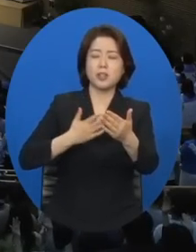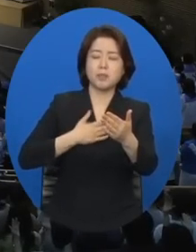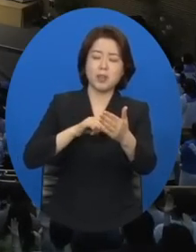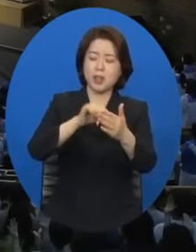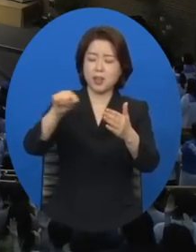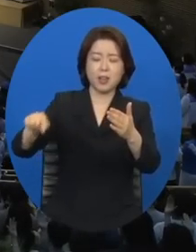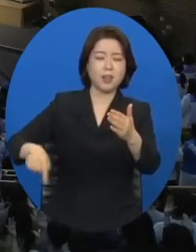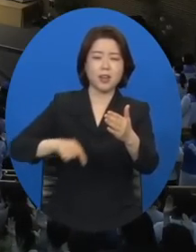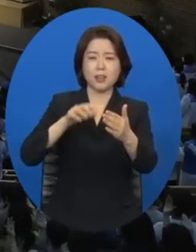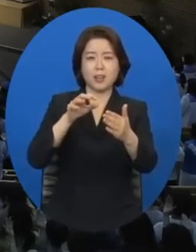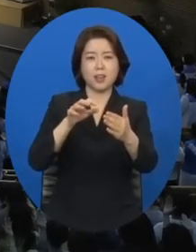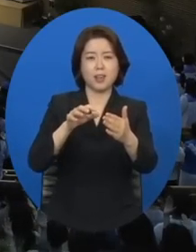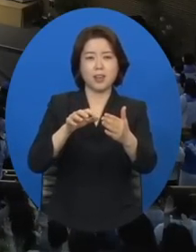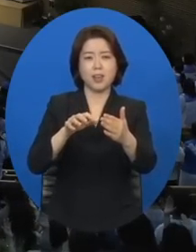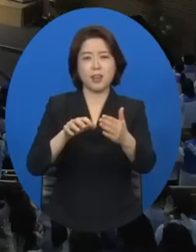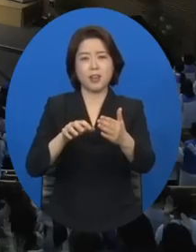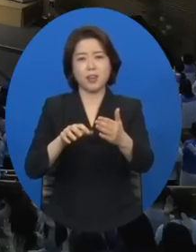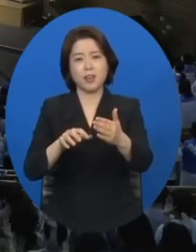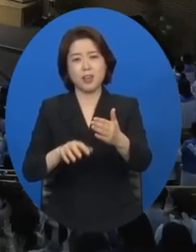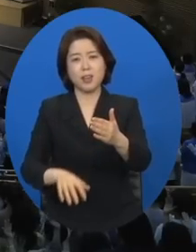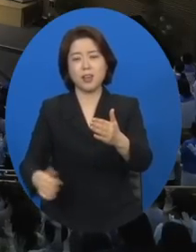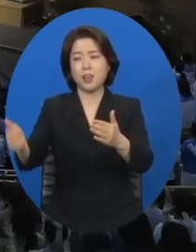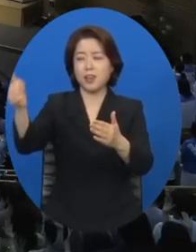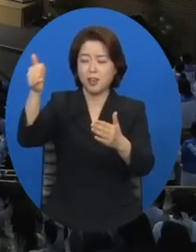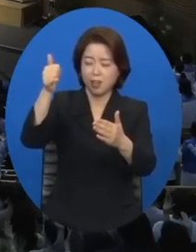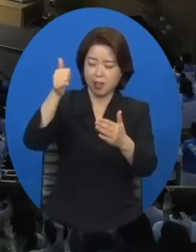주님 내 안